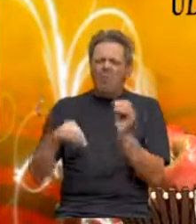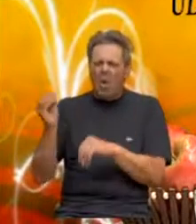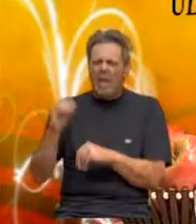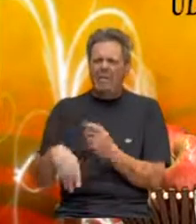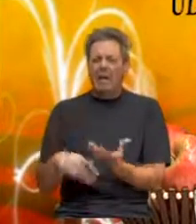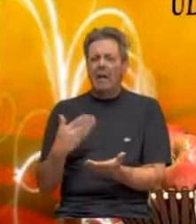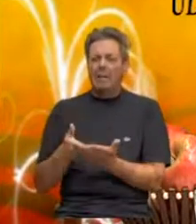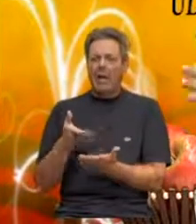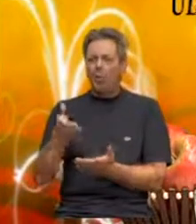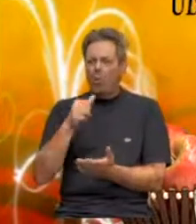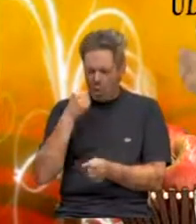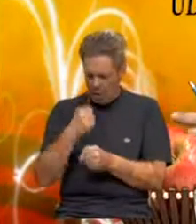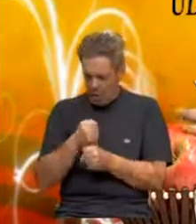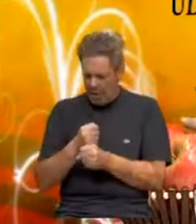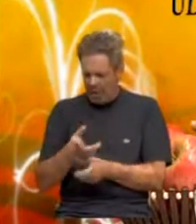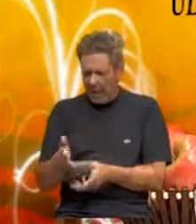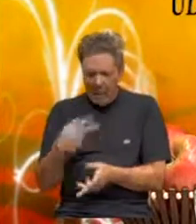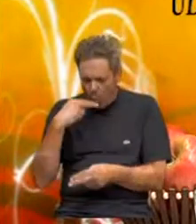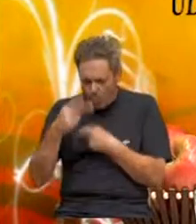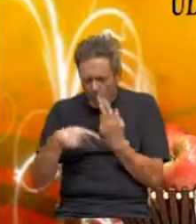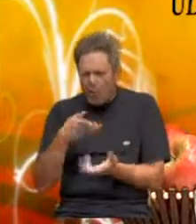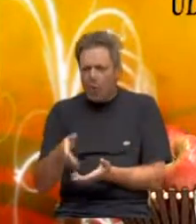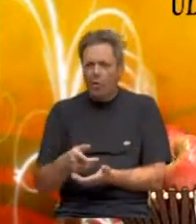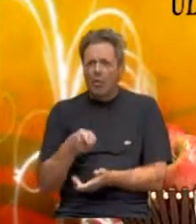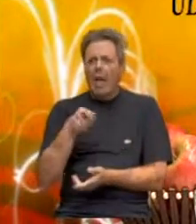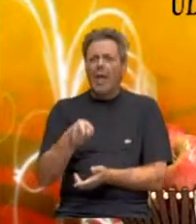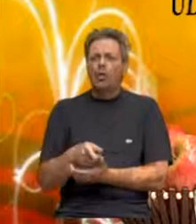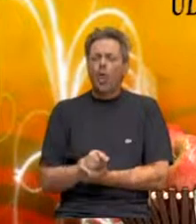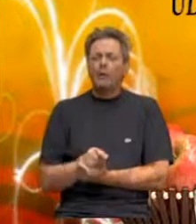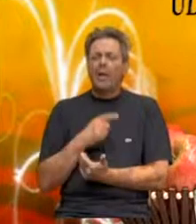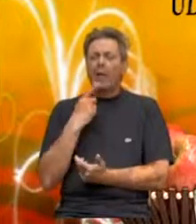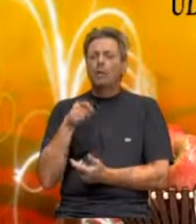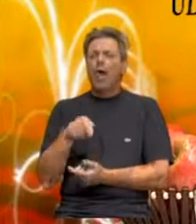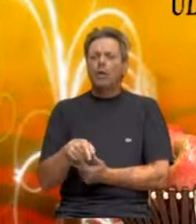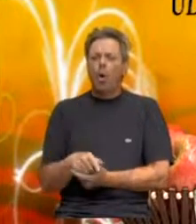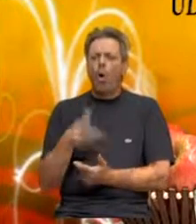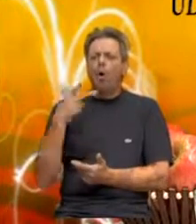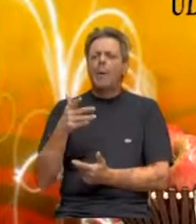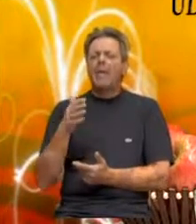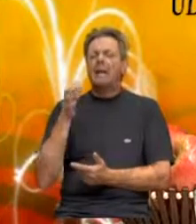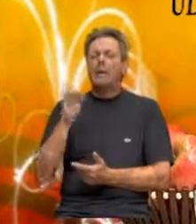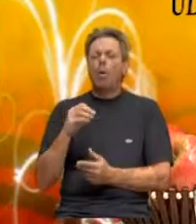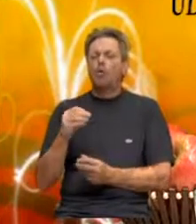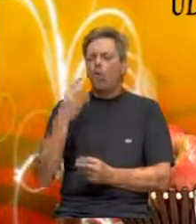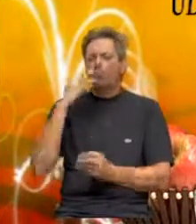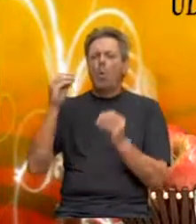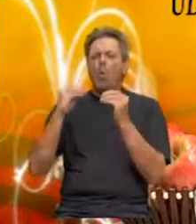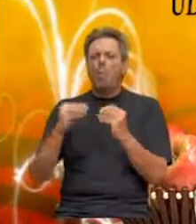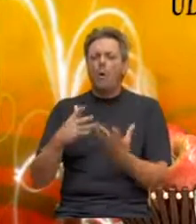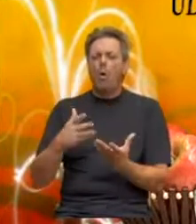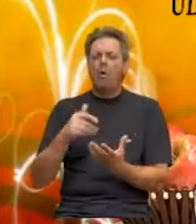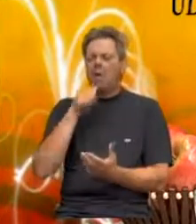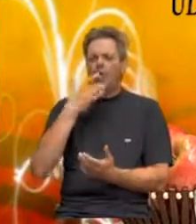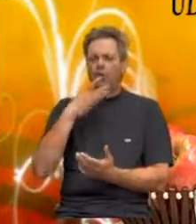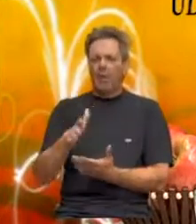ljudi koji se bave s tim provjerom takvih stvari kazali da je to 80% sve umjetno i štetno. Kako vi mislite